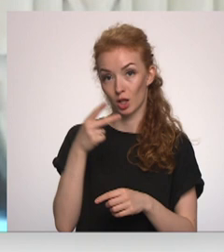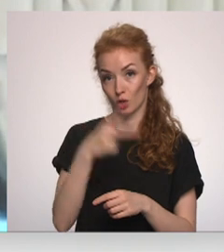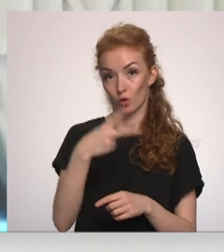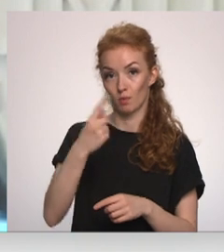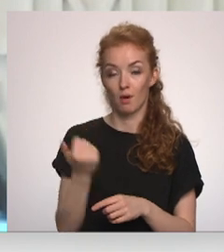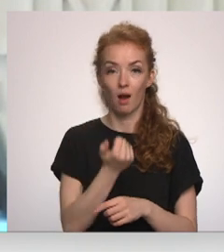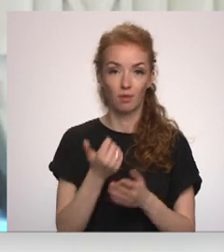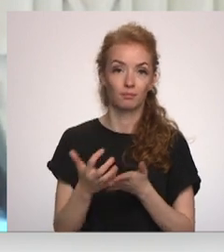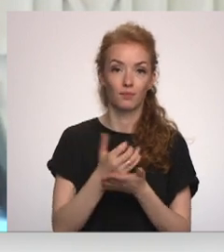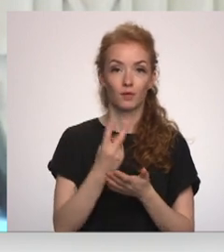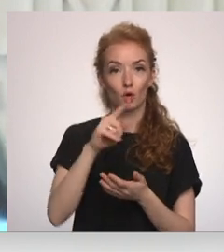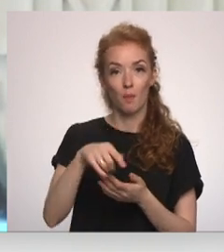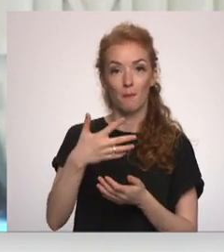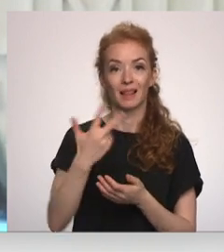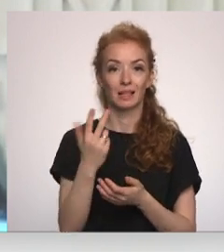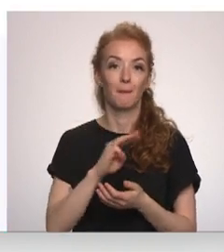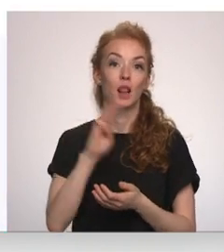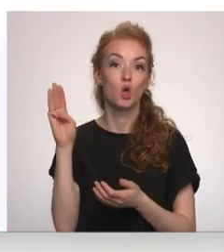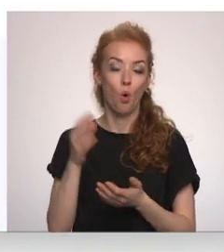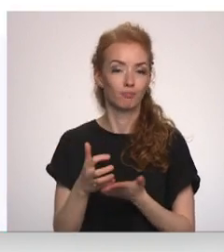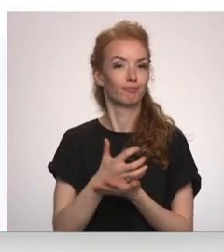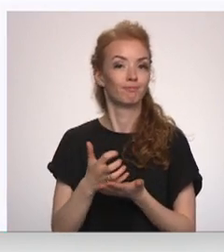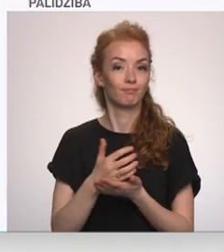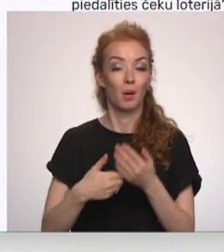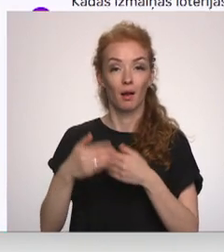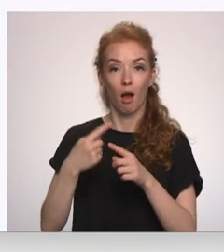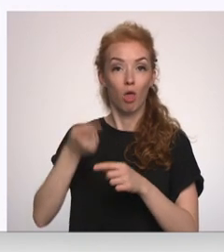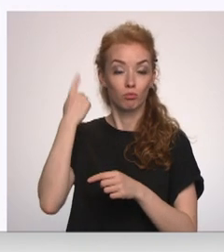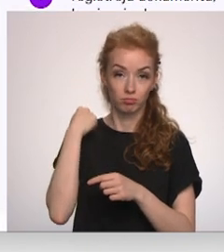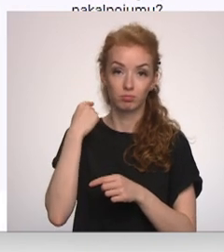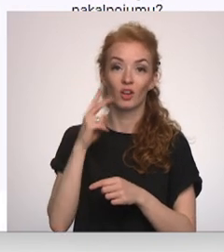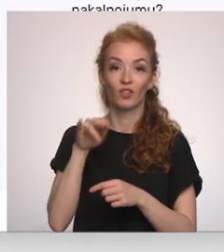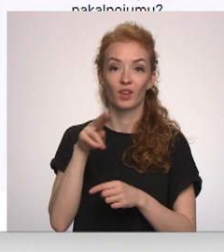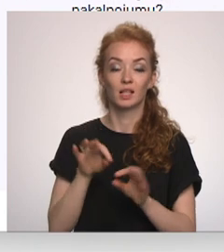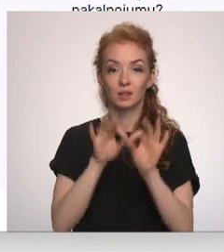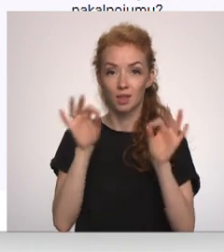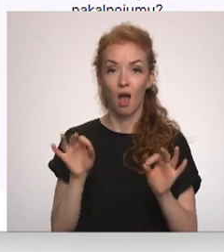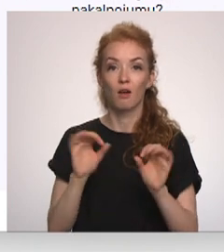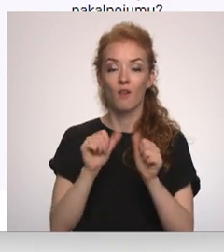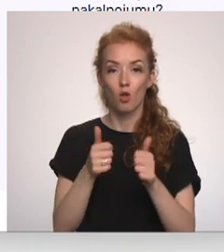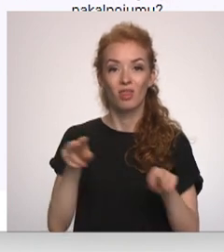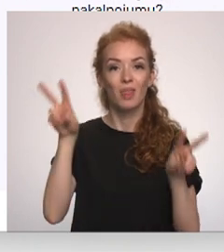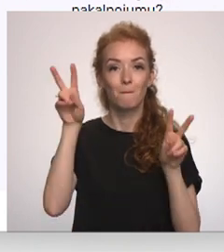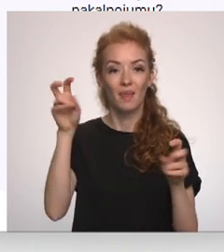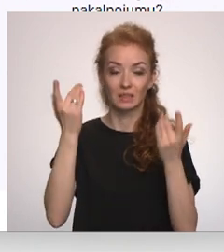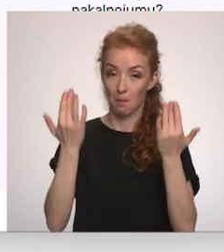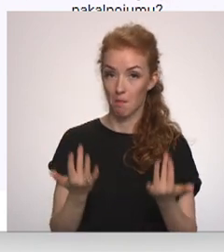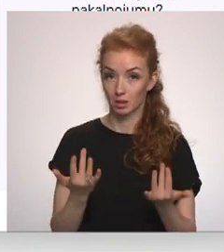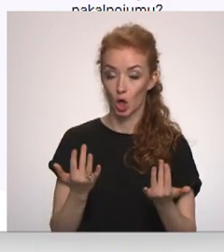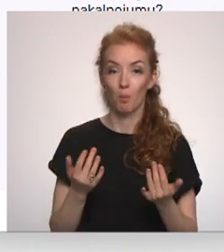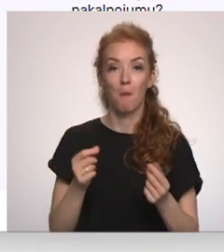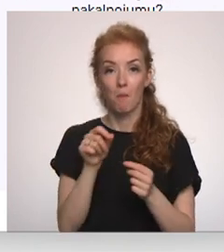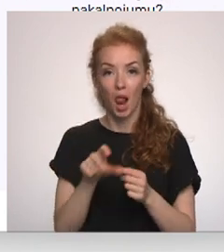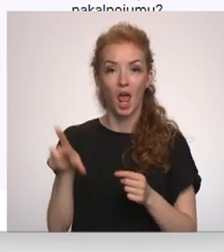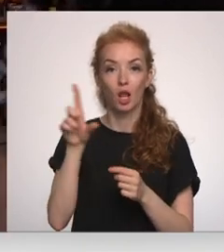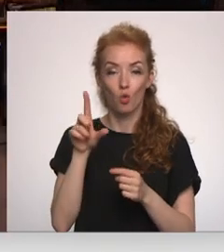2021. Tie ir bijuši 2,53 miljoni. Pirms gada ieņēmuma dienas sāka veidot loterijas tematiskos pasākumus, tādā veidā